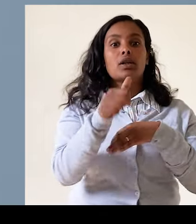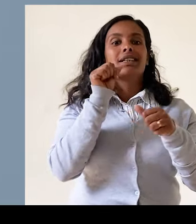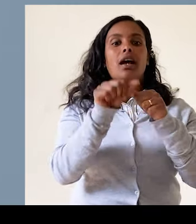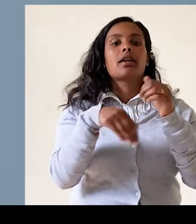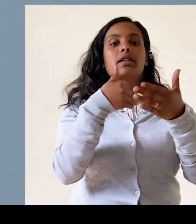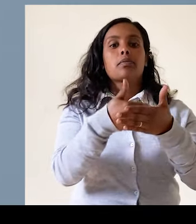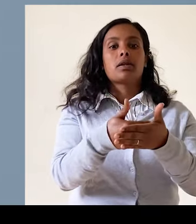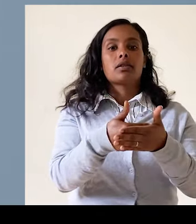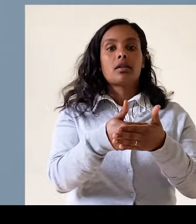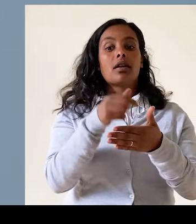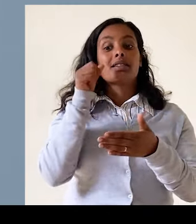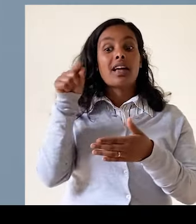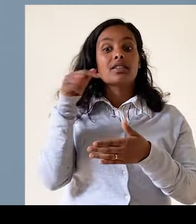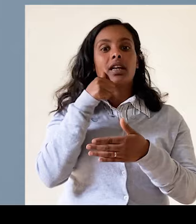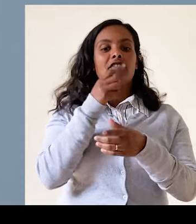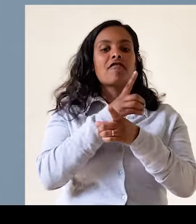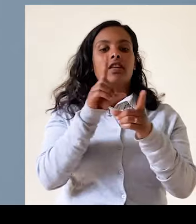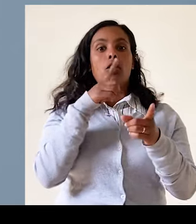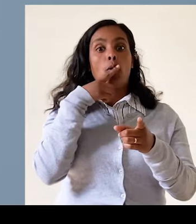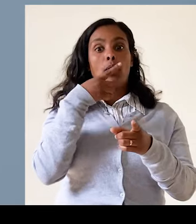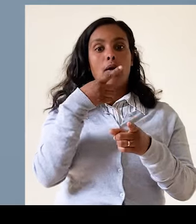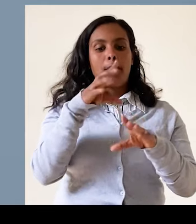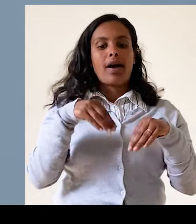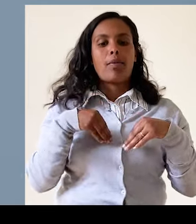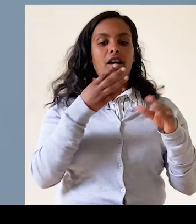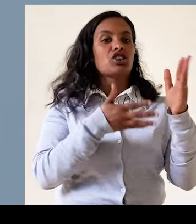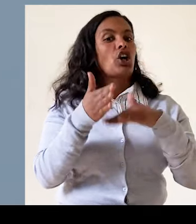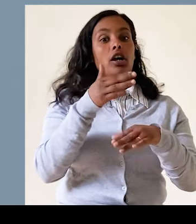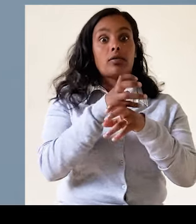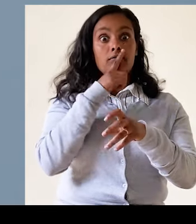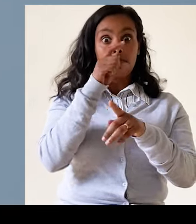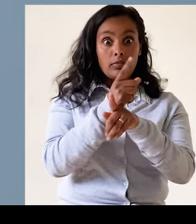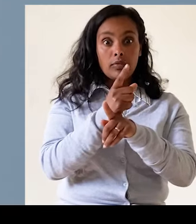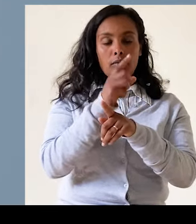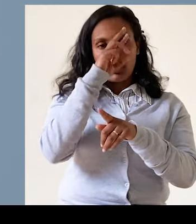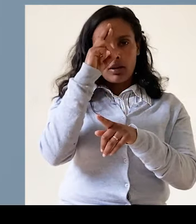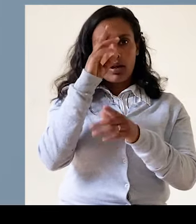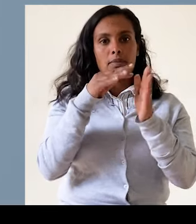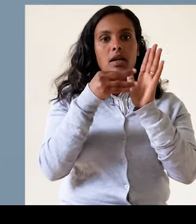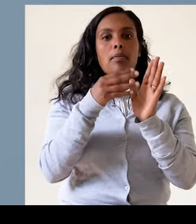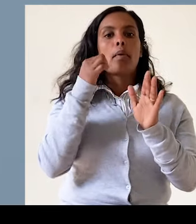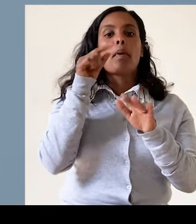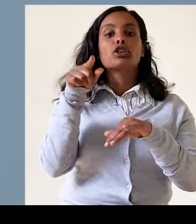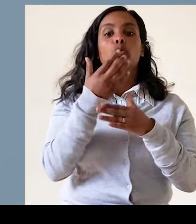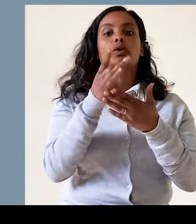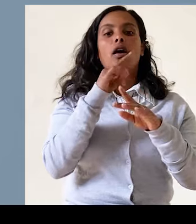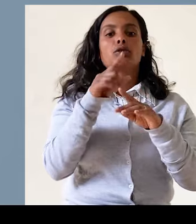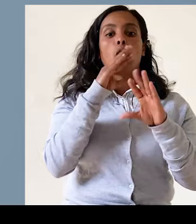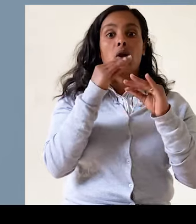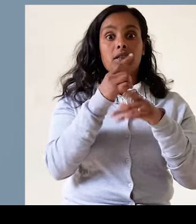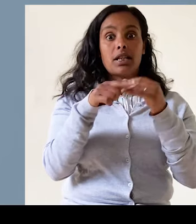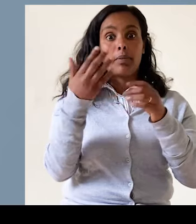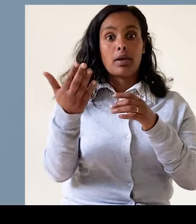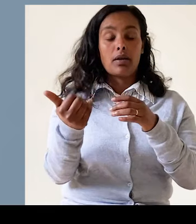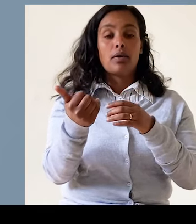ለጥቃት ለደረሰባት ለዛች ሴት ፍትህ ነው ብለን መቀበል አስቸጋሪ ይሆናል አይደለ? ምክንያቱም ለምሳሌ ባንቺ ኬዝ አንቺ የሚያወራሽ